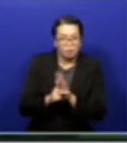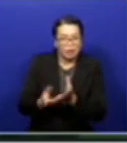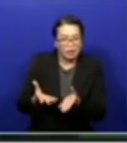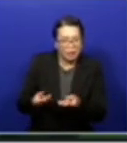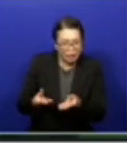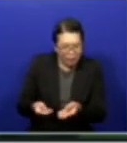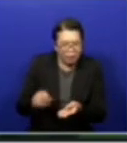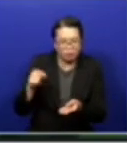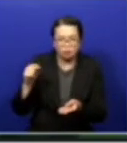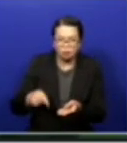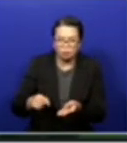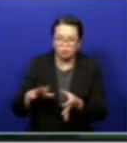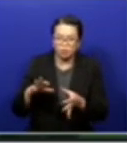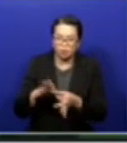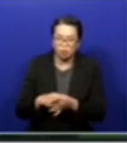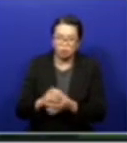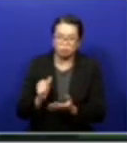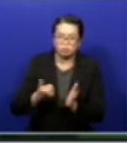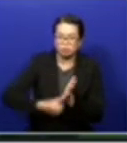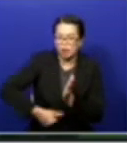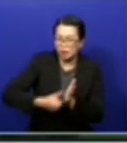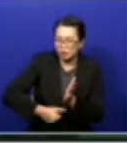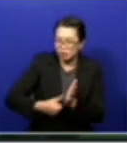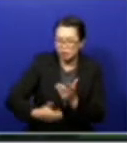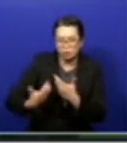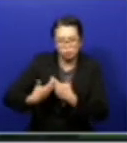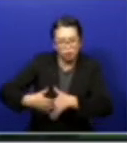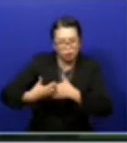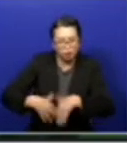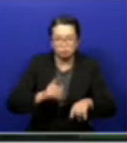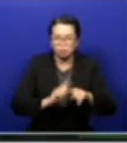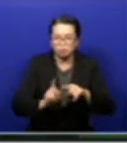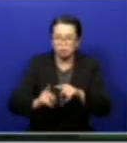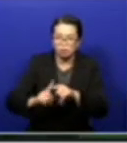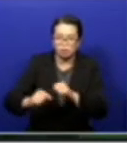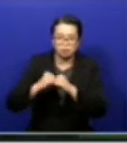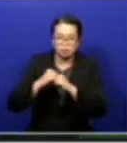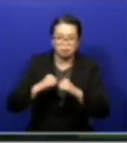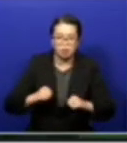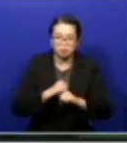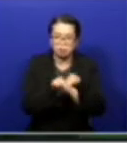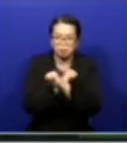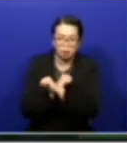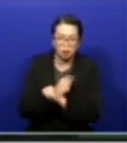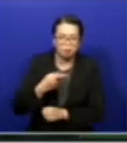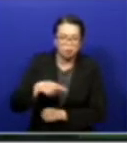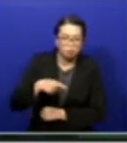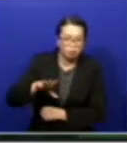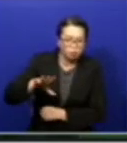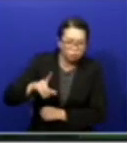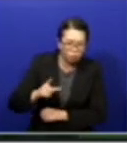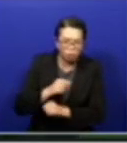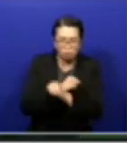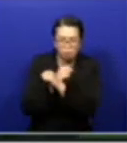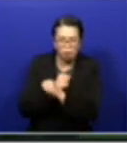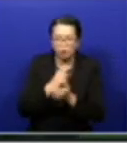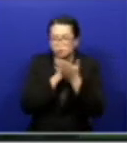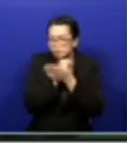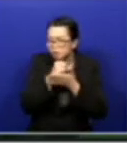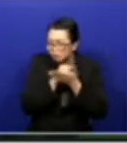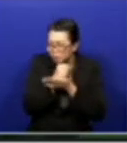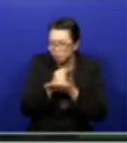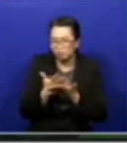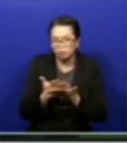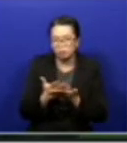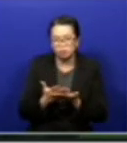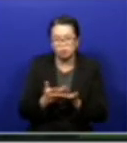ายศูนย์กากรอุตสาหกรรมนะสำนักงานป้องกันปราบปรามยาเสพติดผม